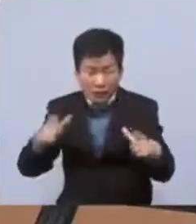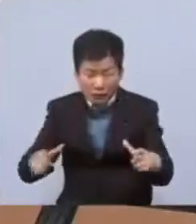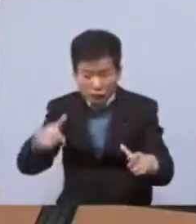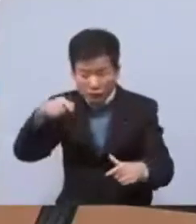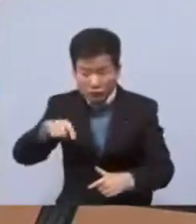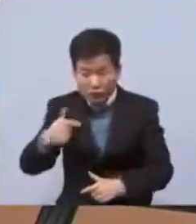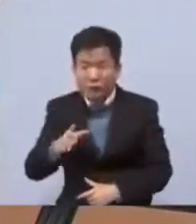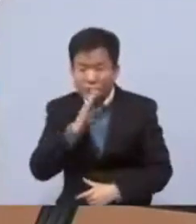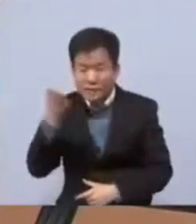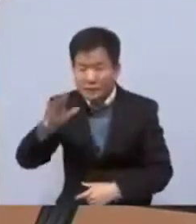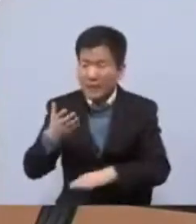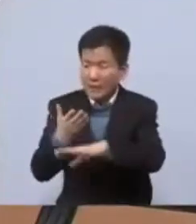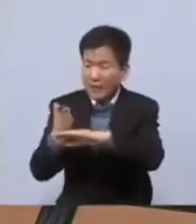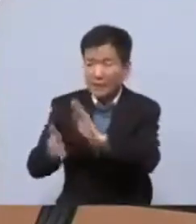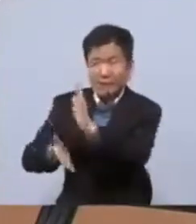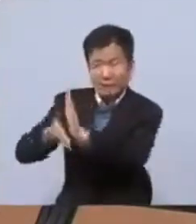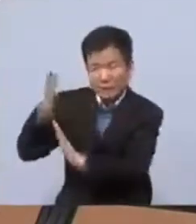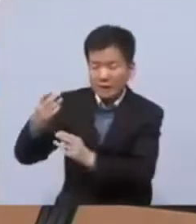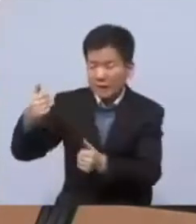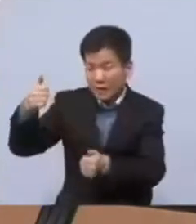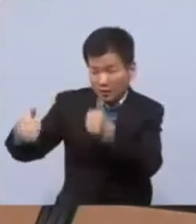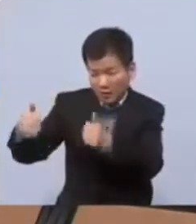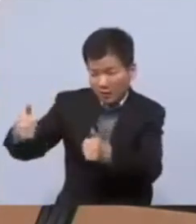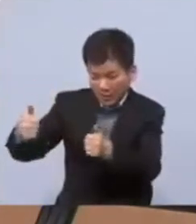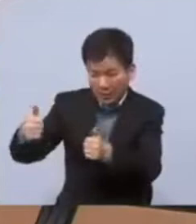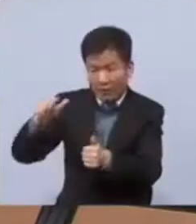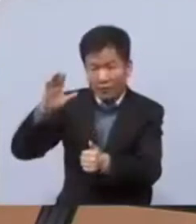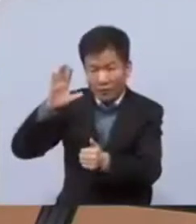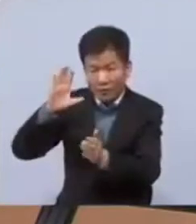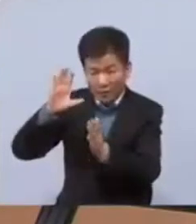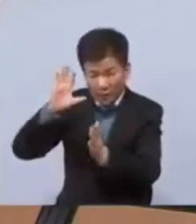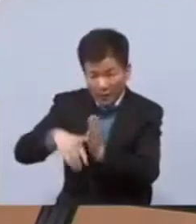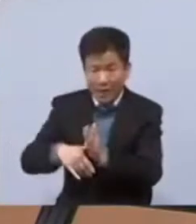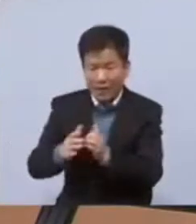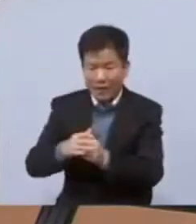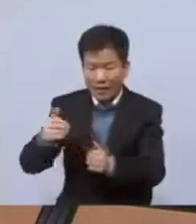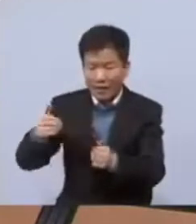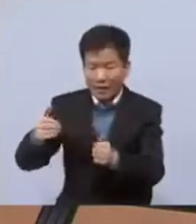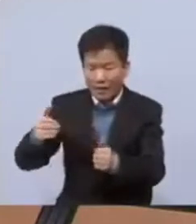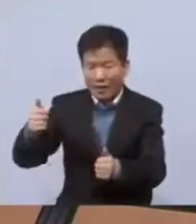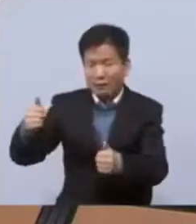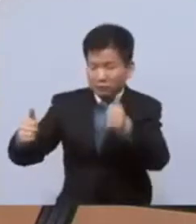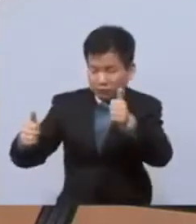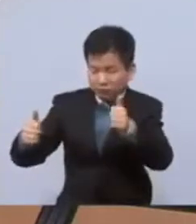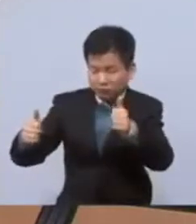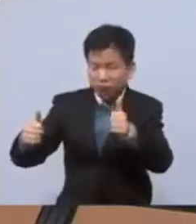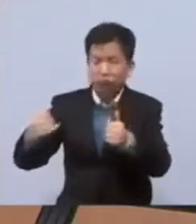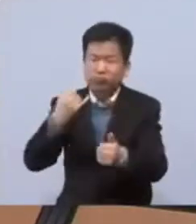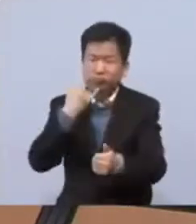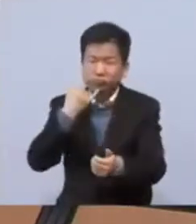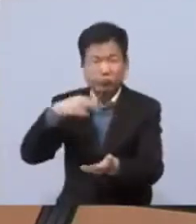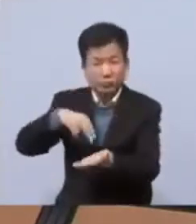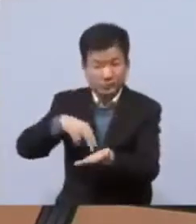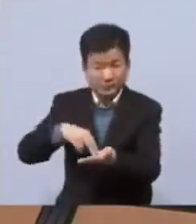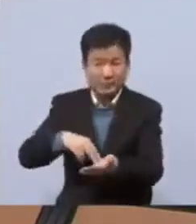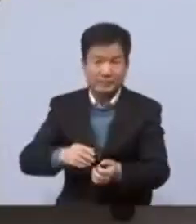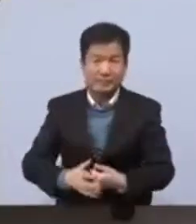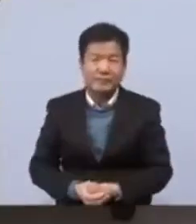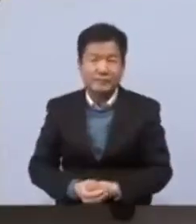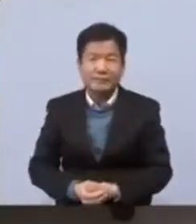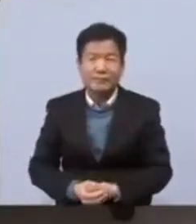하고도 이렇게 어 이 경쟁 속에서도 저희가 이제 어느 전체 입지를 구축해 가고 있다 이렇게